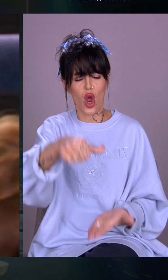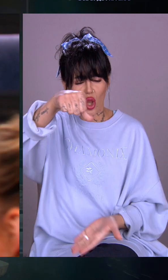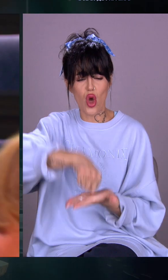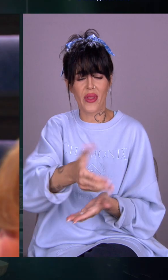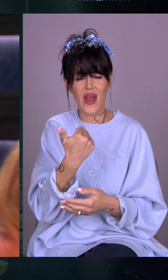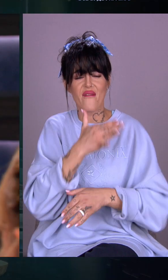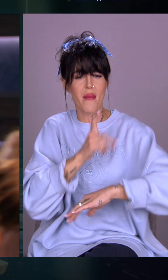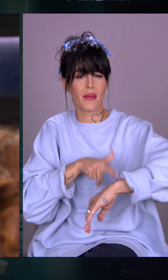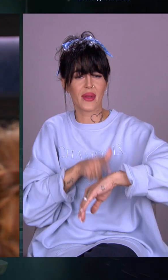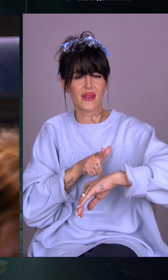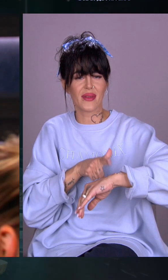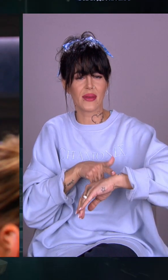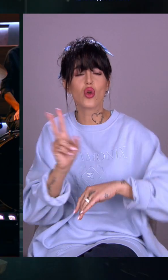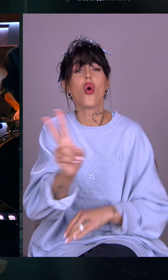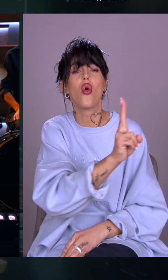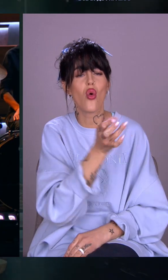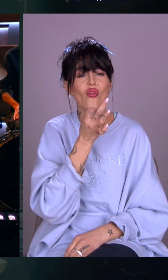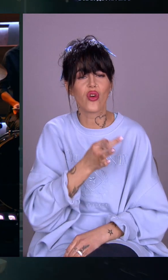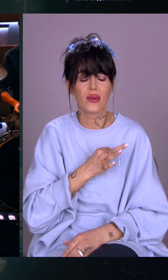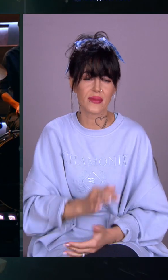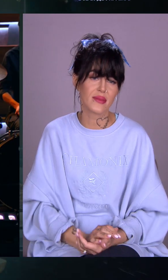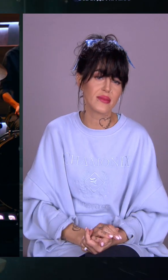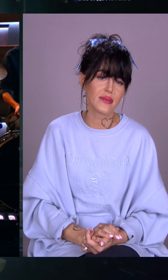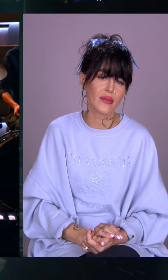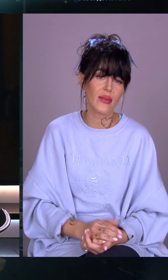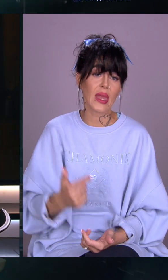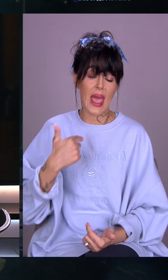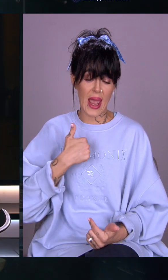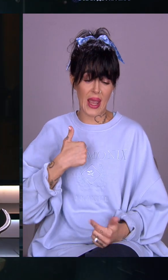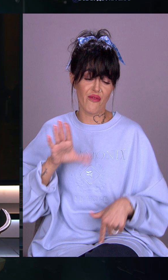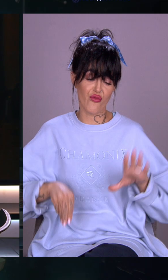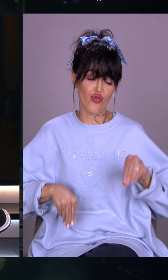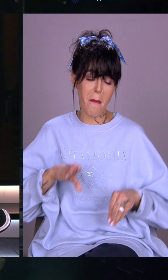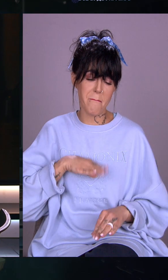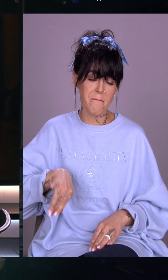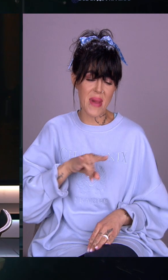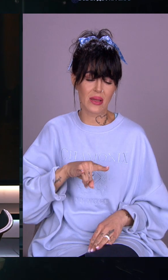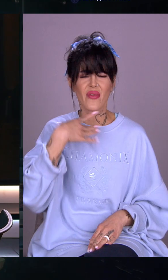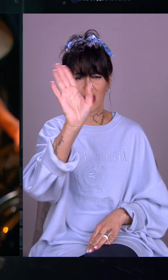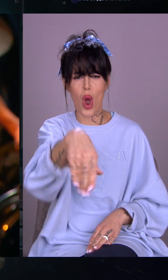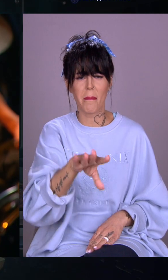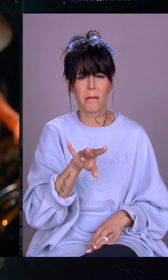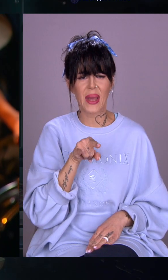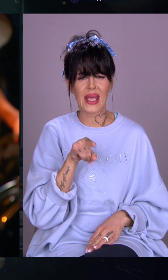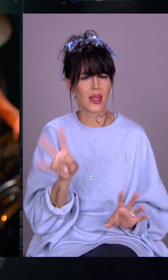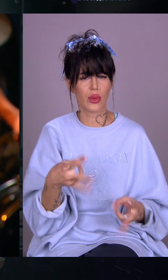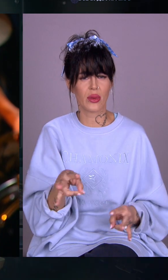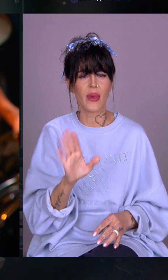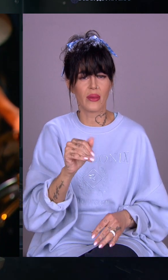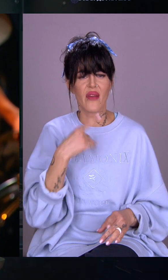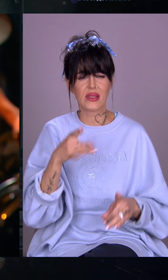кнопку. Хто відповідає? Відповідає Сус. Ми вважаємо, що... Так, тихо, давай, ми тут приписуєш. Ладно, ми, давай.